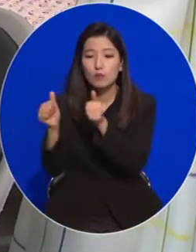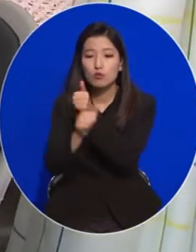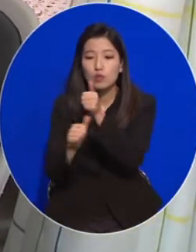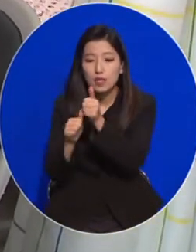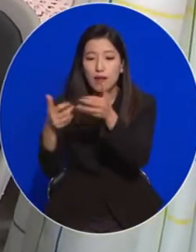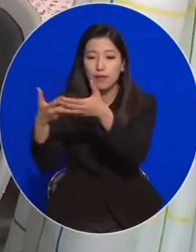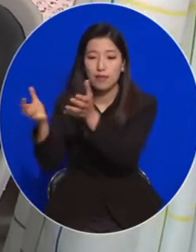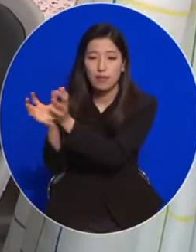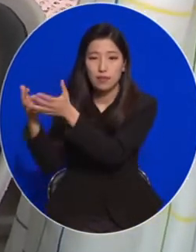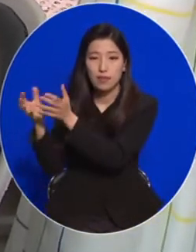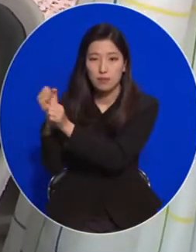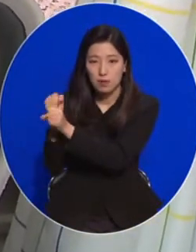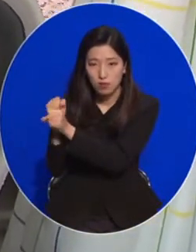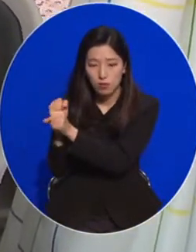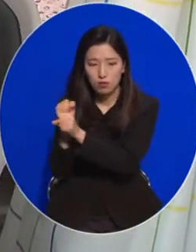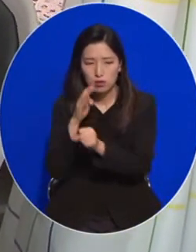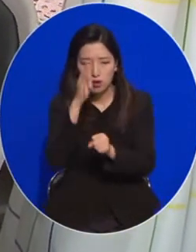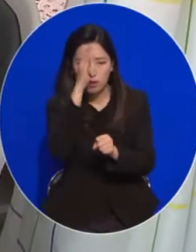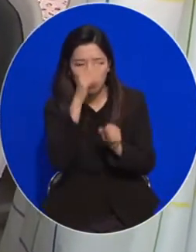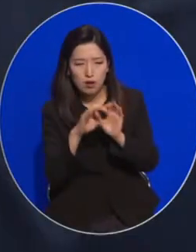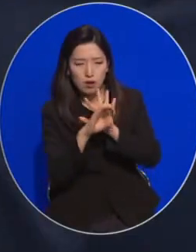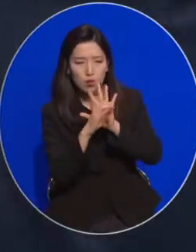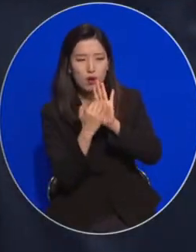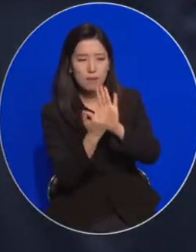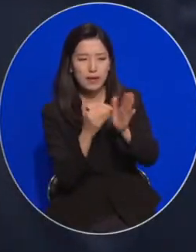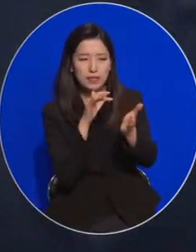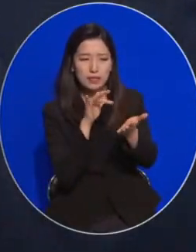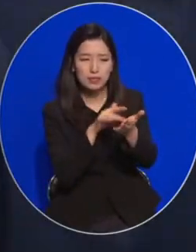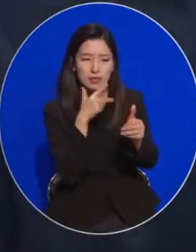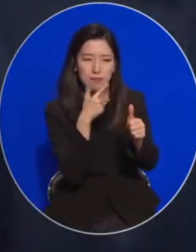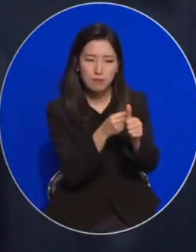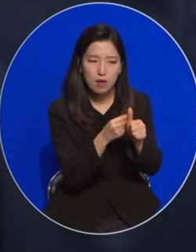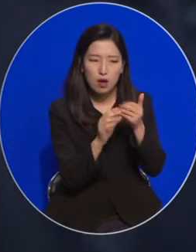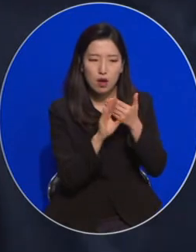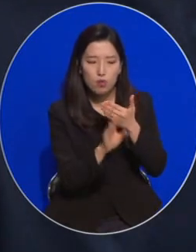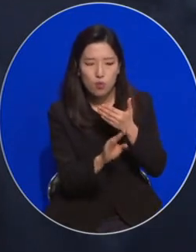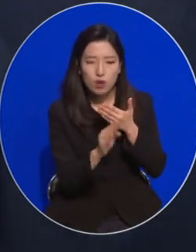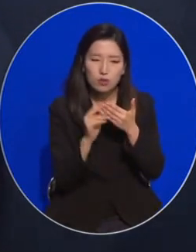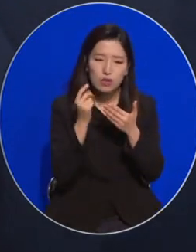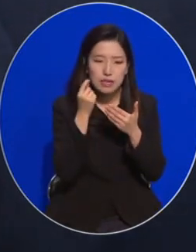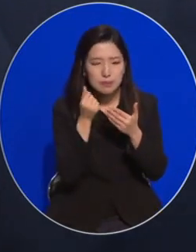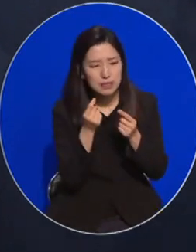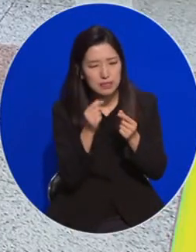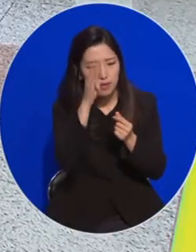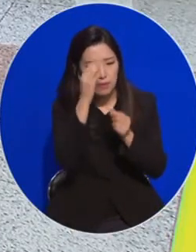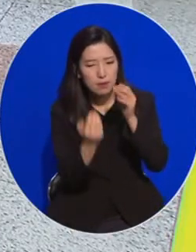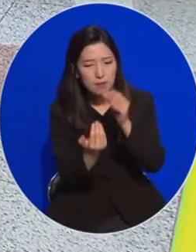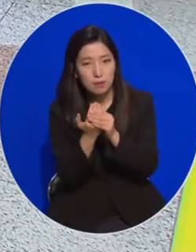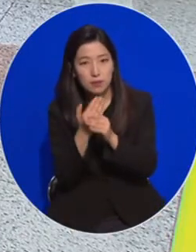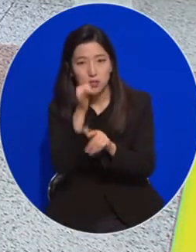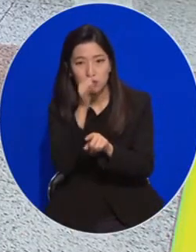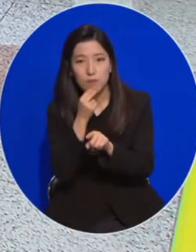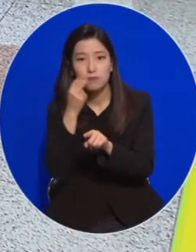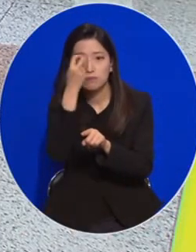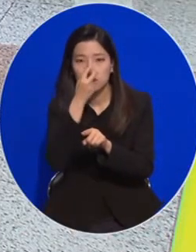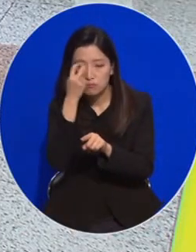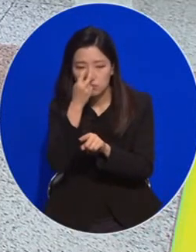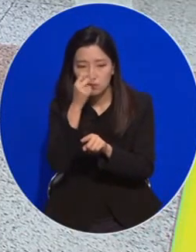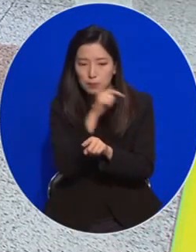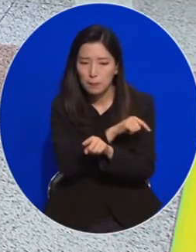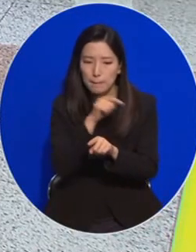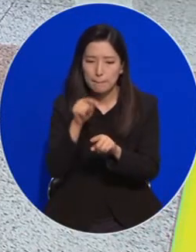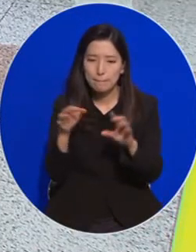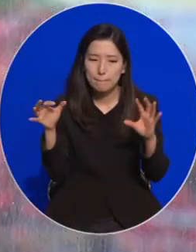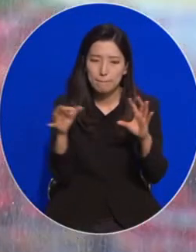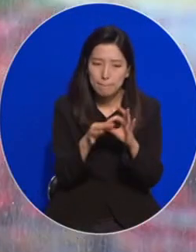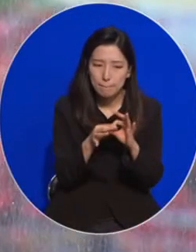이상 사례가 발생하는지 면밀히 조사하고 국내외에서 추가 자료를 확보하는 대로 백신과 연관성 관련